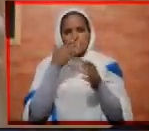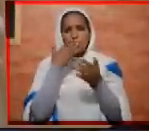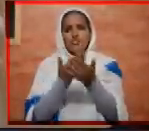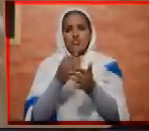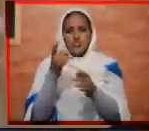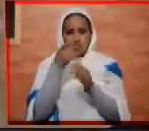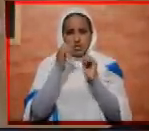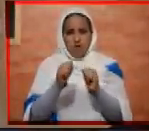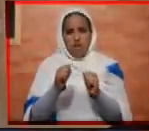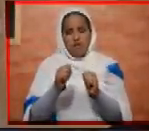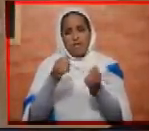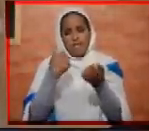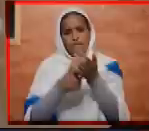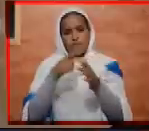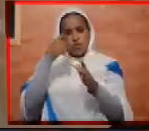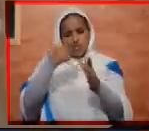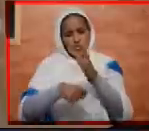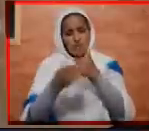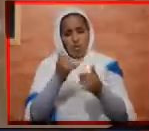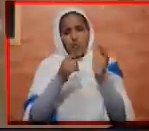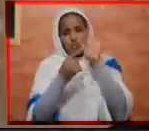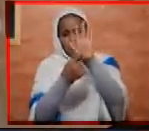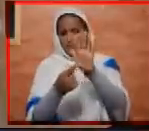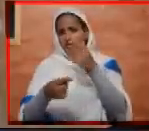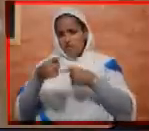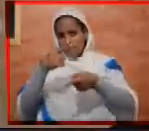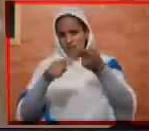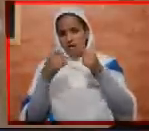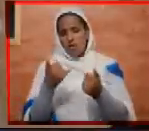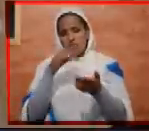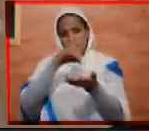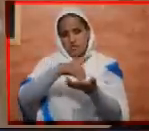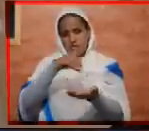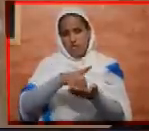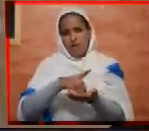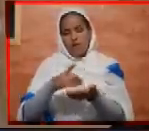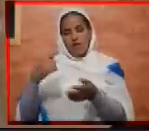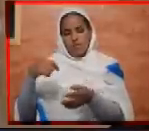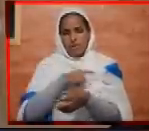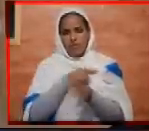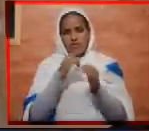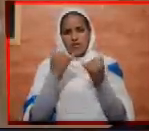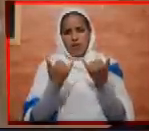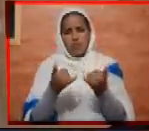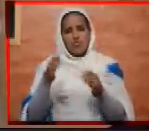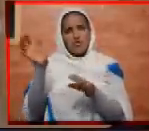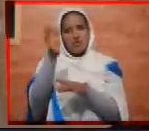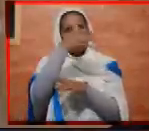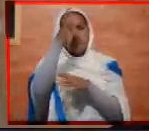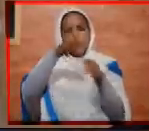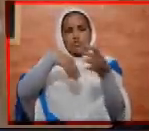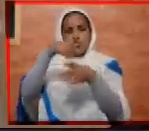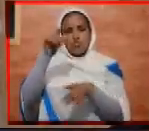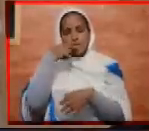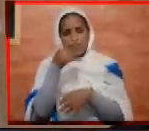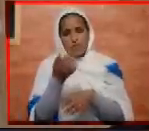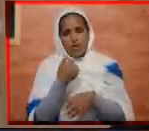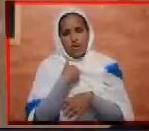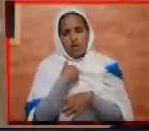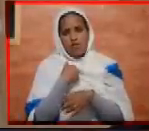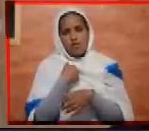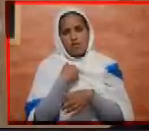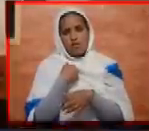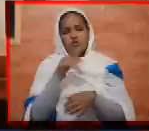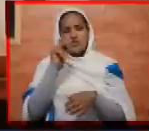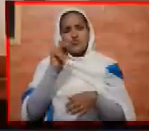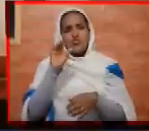በርካታ ጉባኤ ነው ያላቸው። ብቻ በእነዚህ በምሏቸው ነገሮች የበላይ አካል የወረዳው ትምህርት ክፍል፣